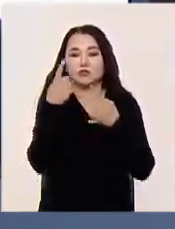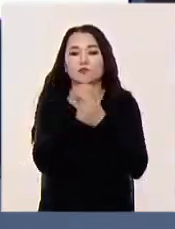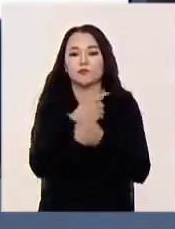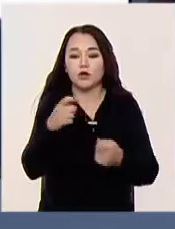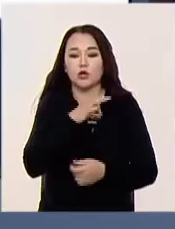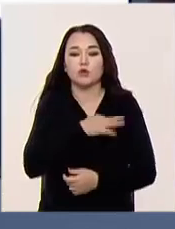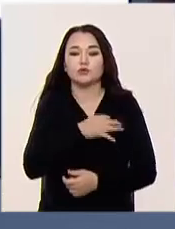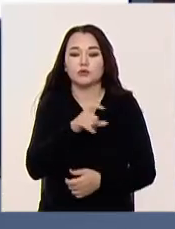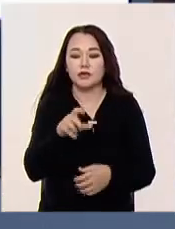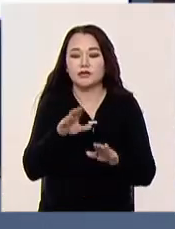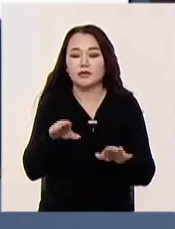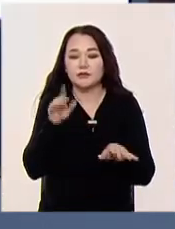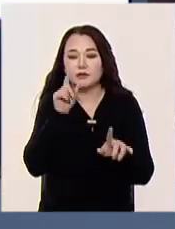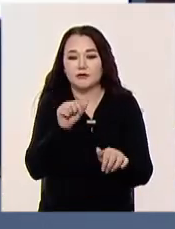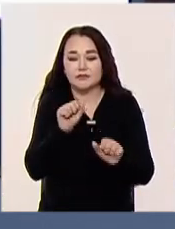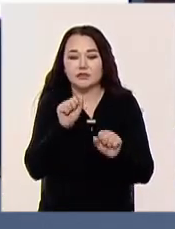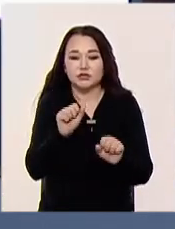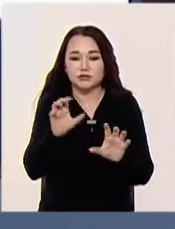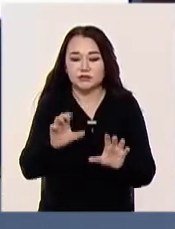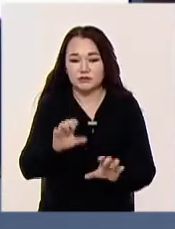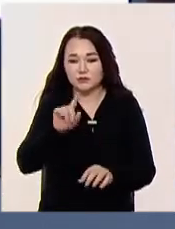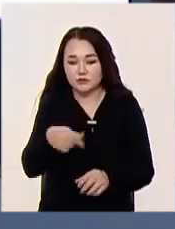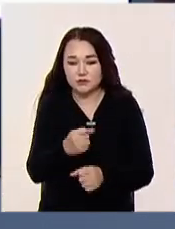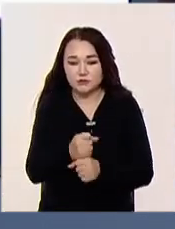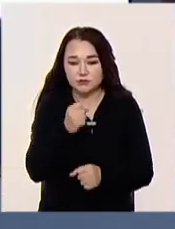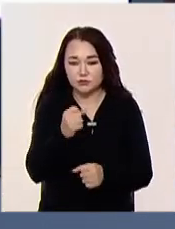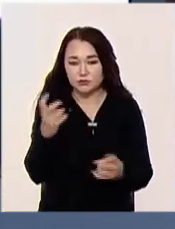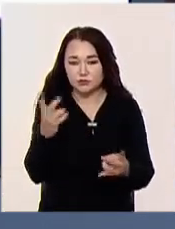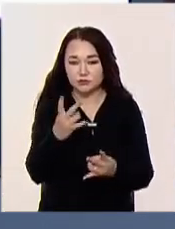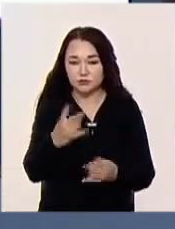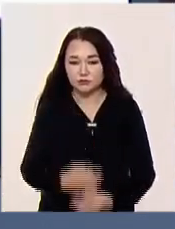болса, балалар құқығын қорғауға қатысты заң талаптарын күшейту керек дейді.